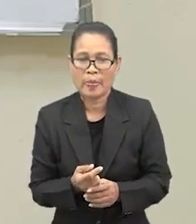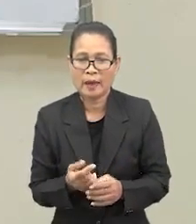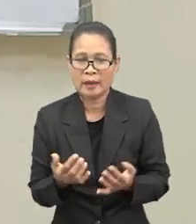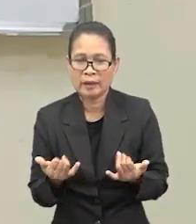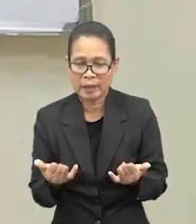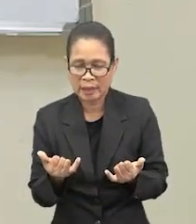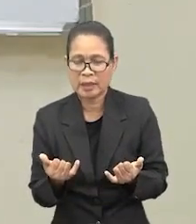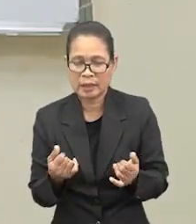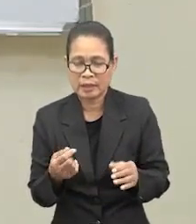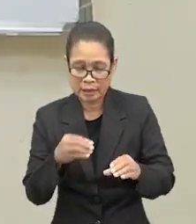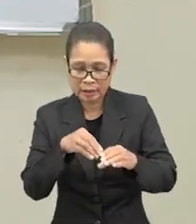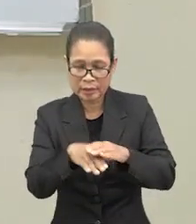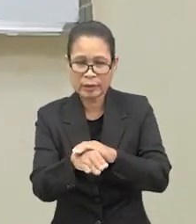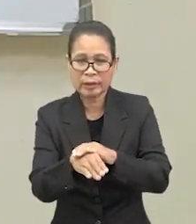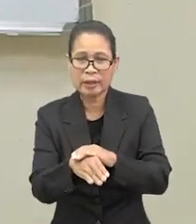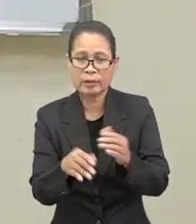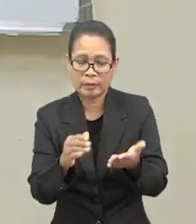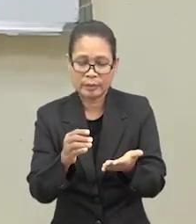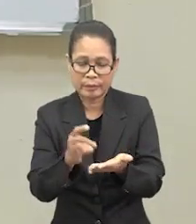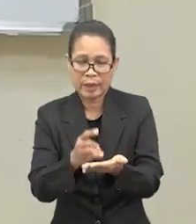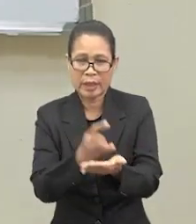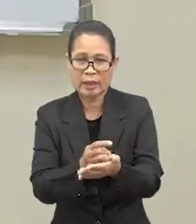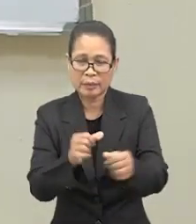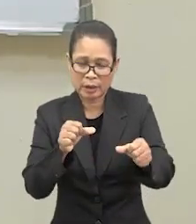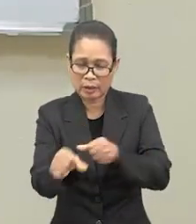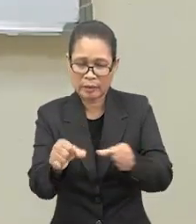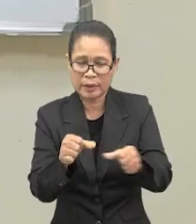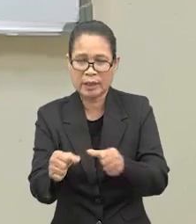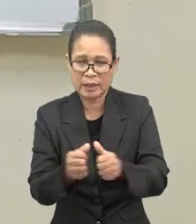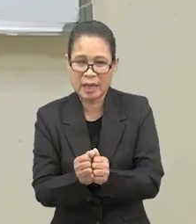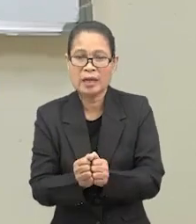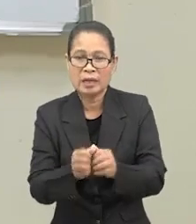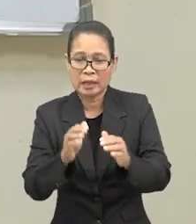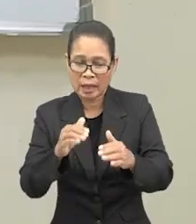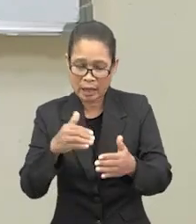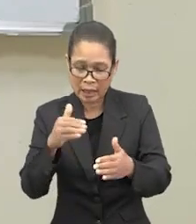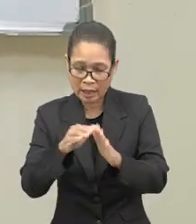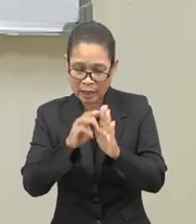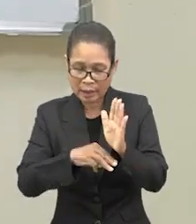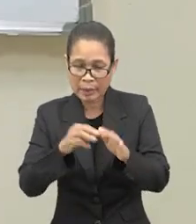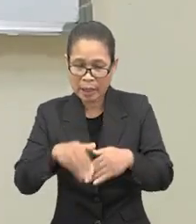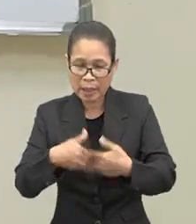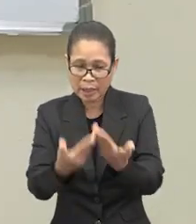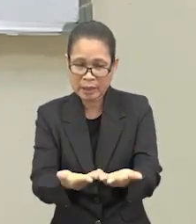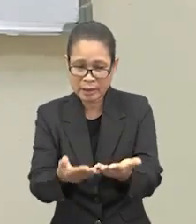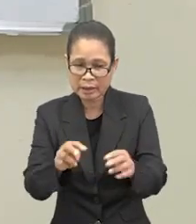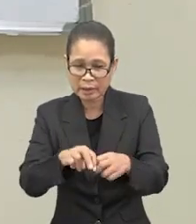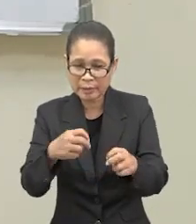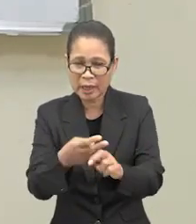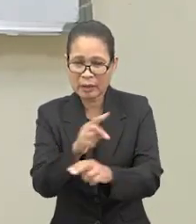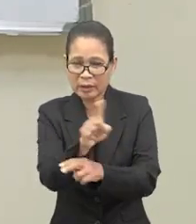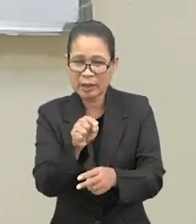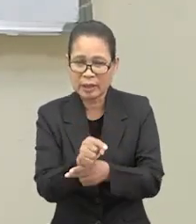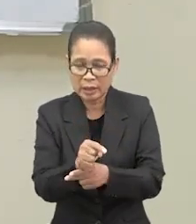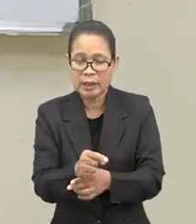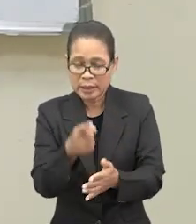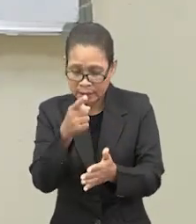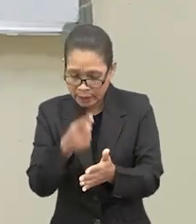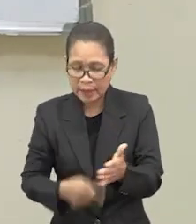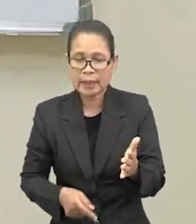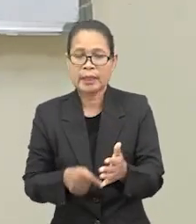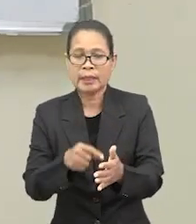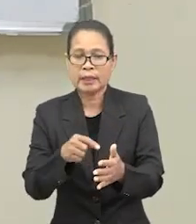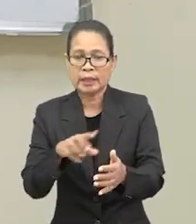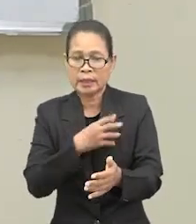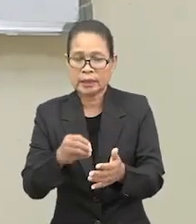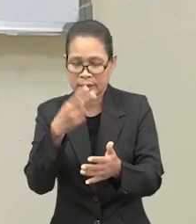ná. Chà chẳng, nè cực nâng cho tư mê riêng bằng tốt từ lưu ca bằng cao chùm náut đáy là ta ca bằng cao chùm